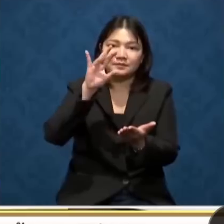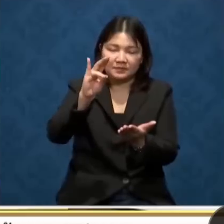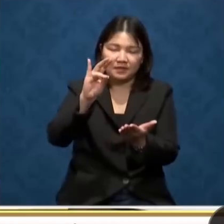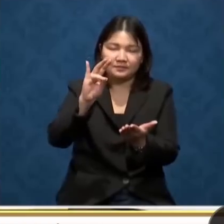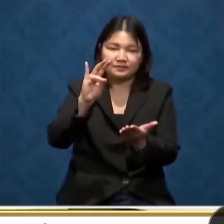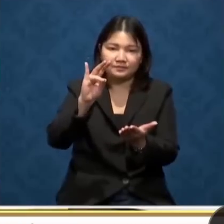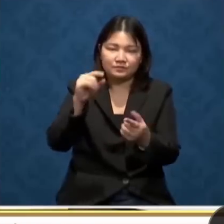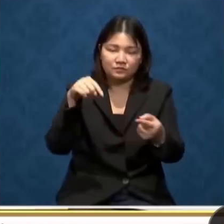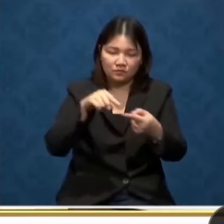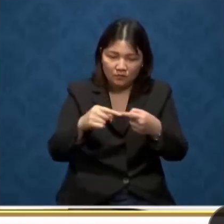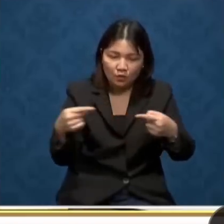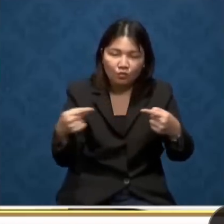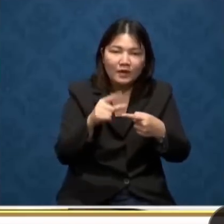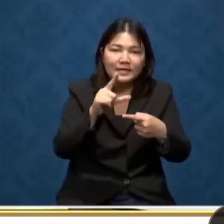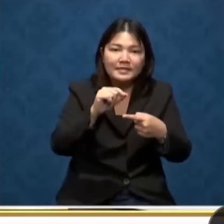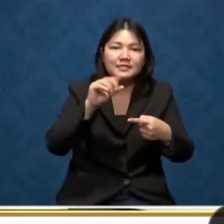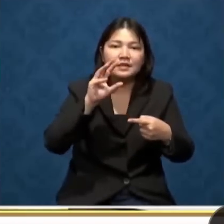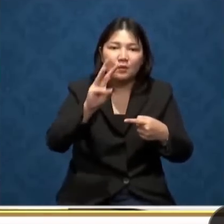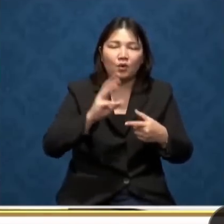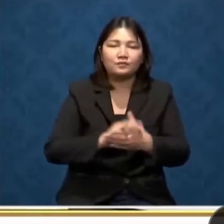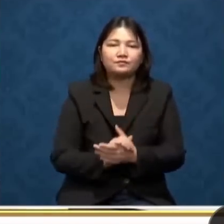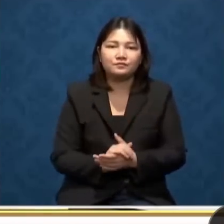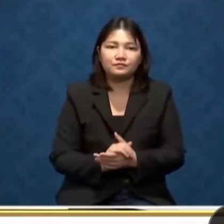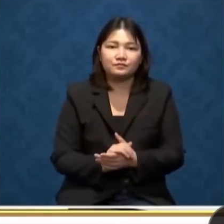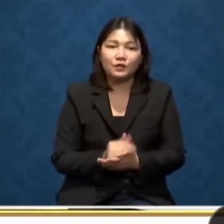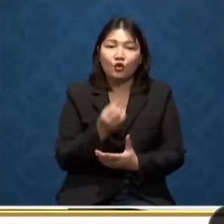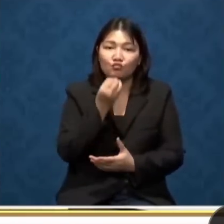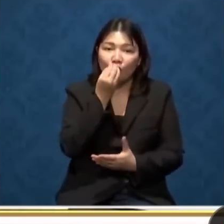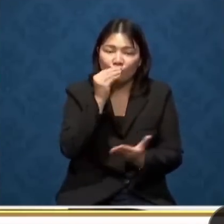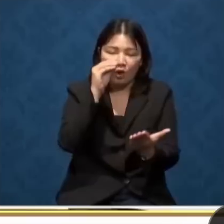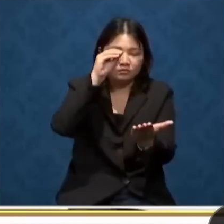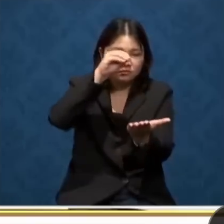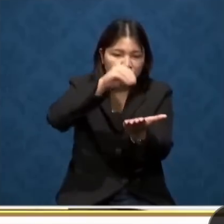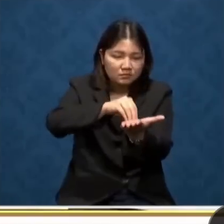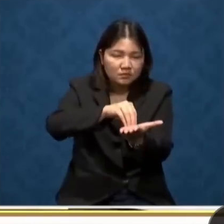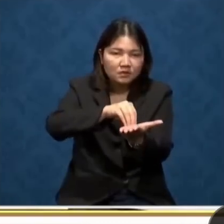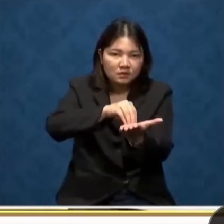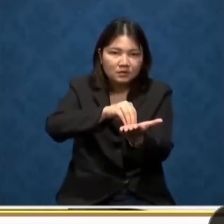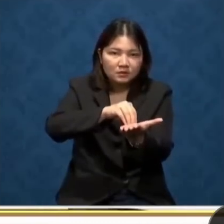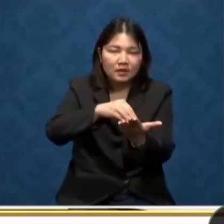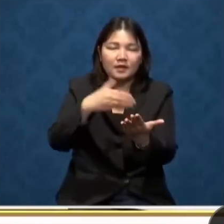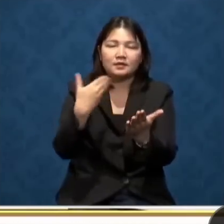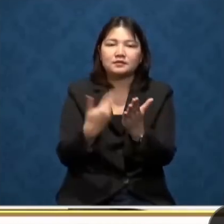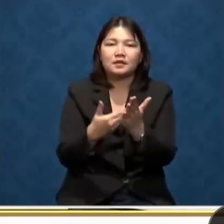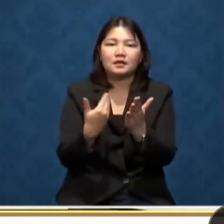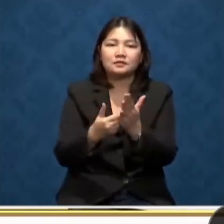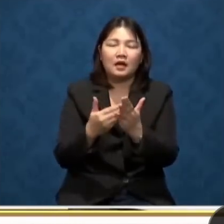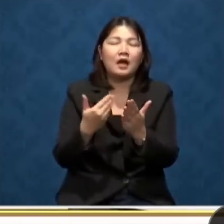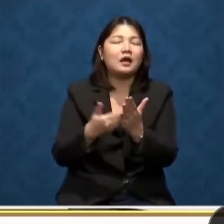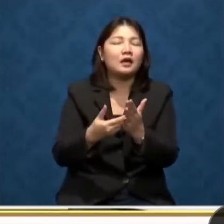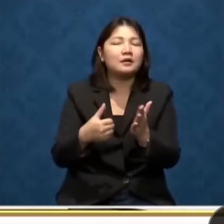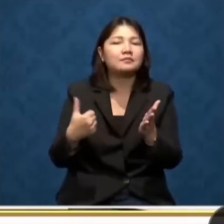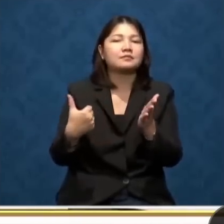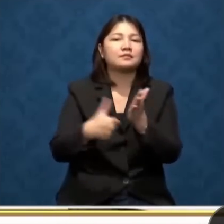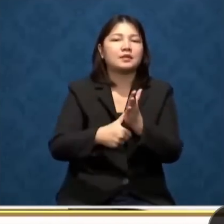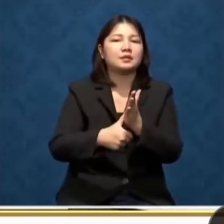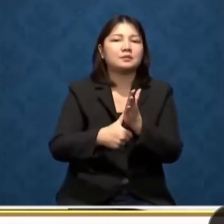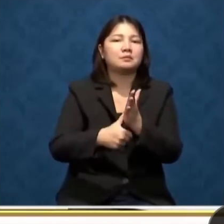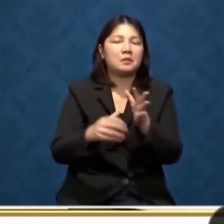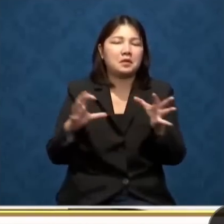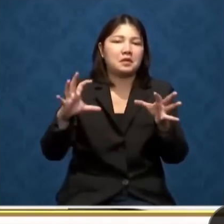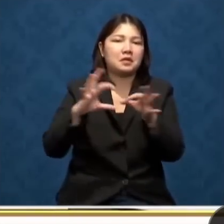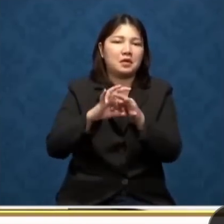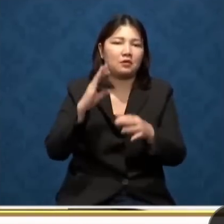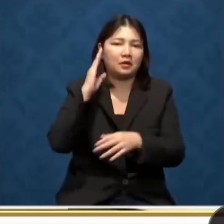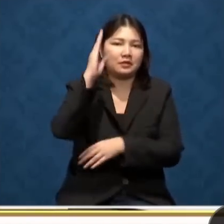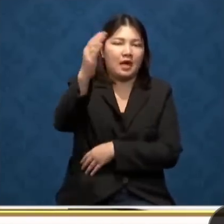ุ 26การดอกจนตงคว่า ภาระผูกพัธและนี่สินที่อาเกิข้ในภายภาคหน้างัดวท